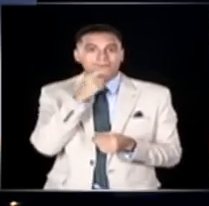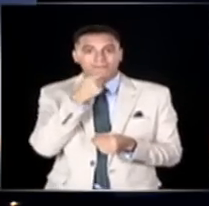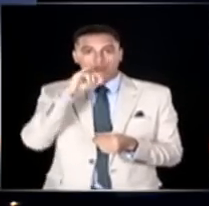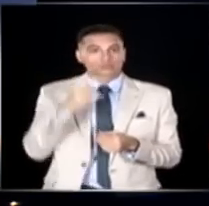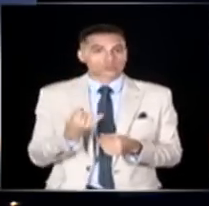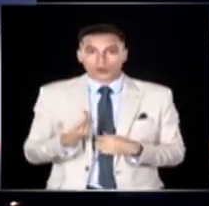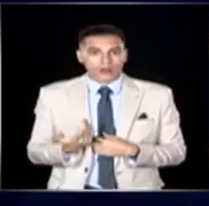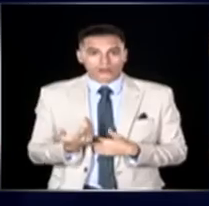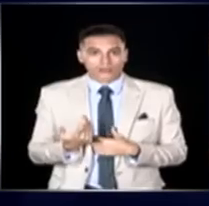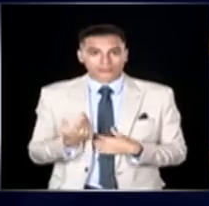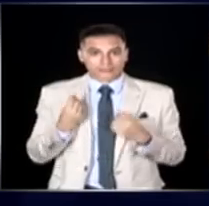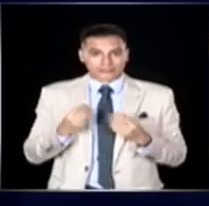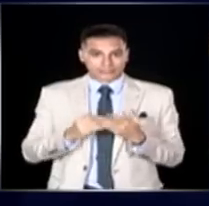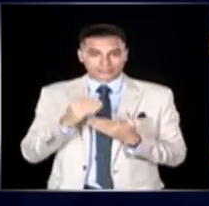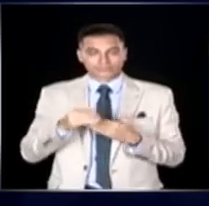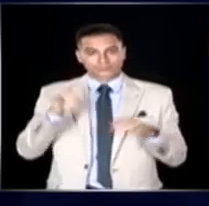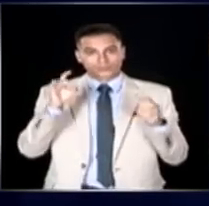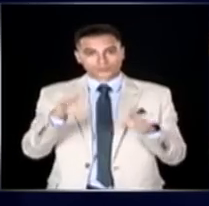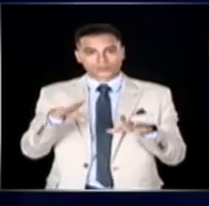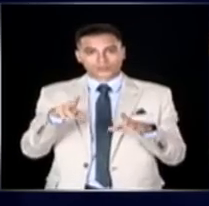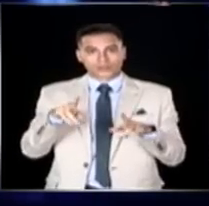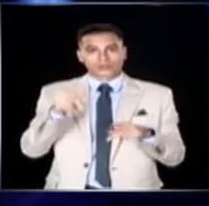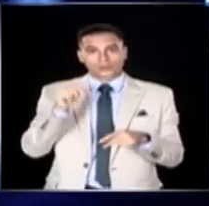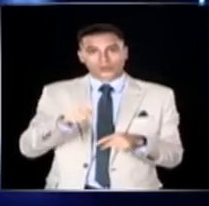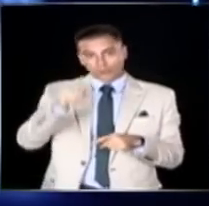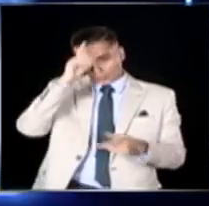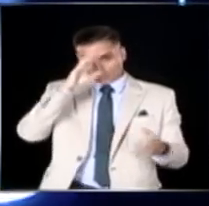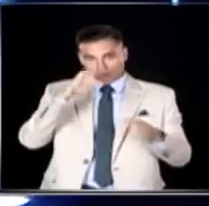لسه هنكرر. تمام. جغرافيا، والسؤال هو: